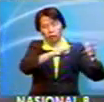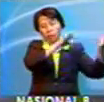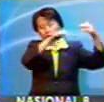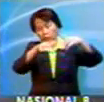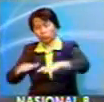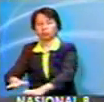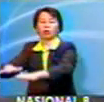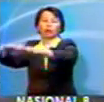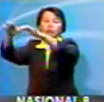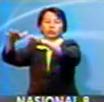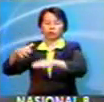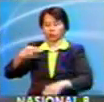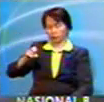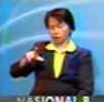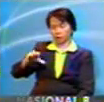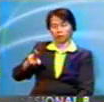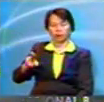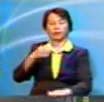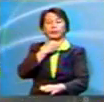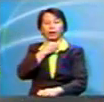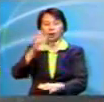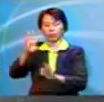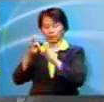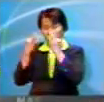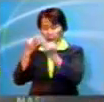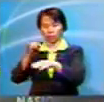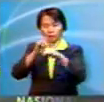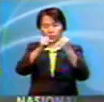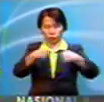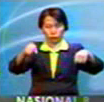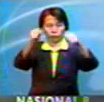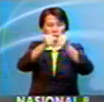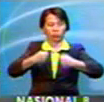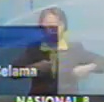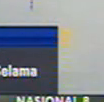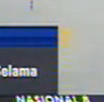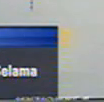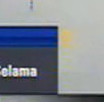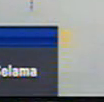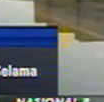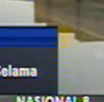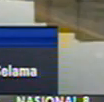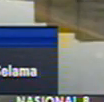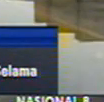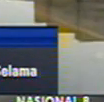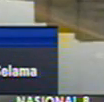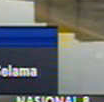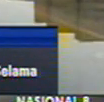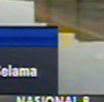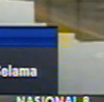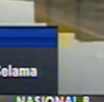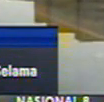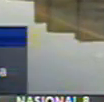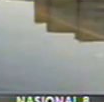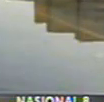banjir. Di Hilir Perak, 4 keluarga yang ditempatkan di Surau Sungai Kuching dibenarkan pulang setelah air susut.